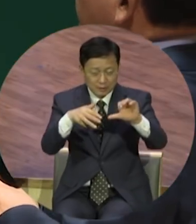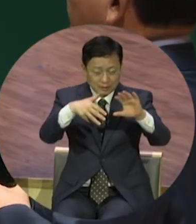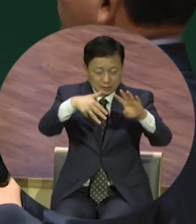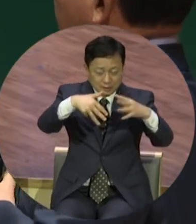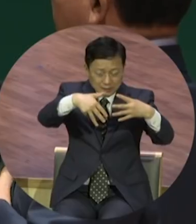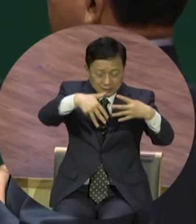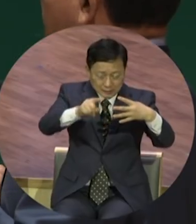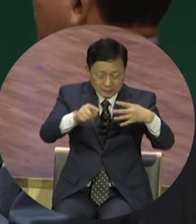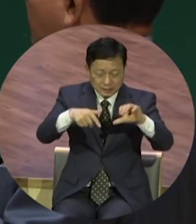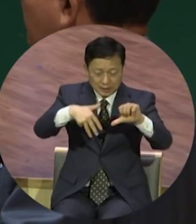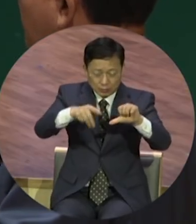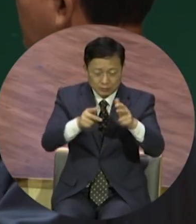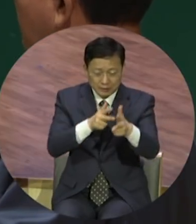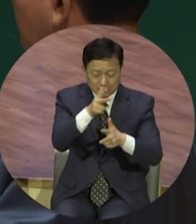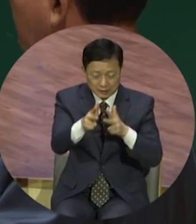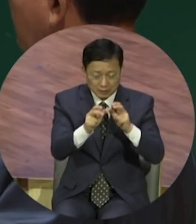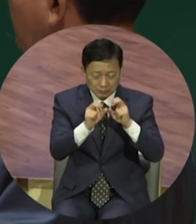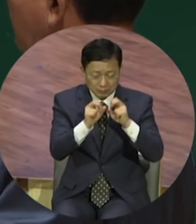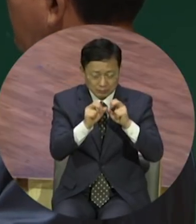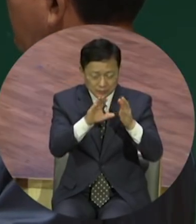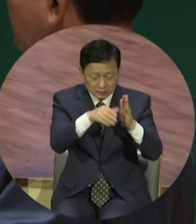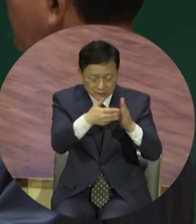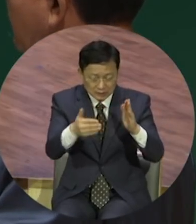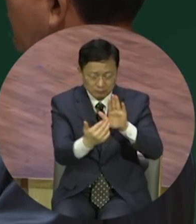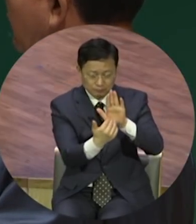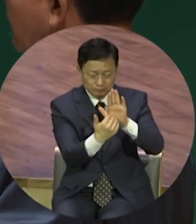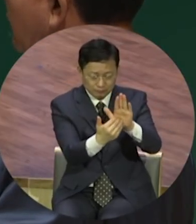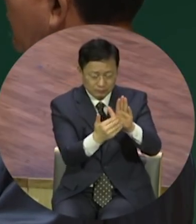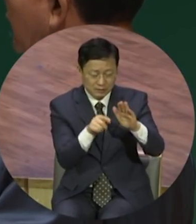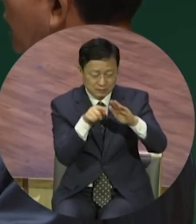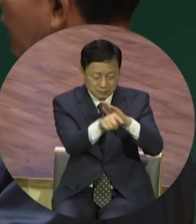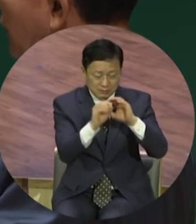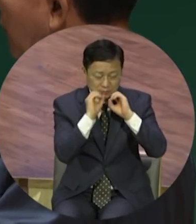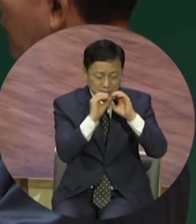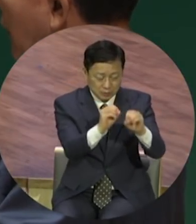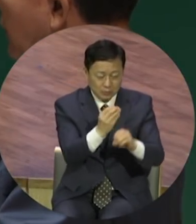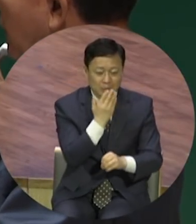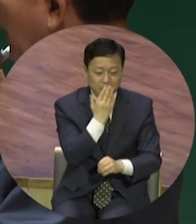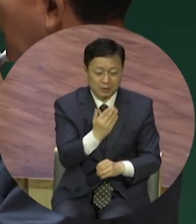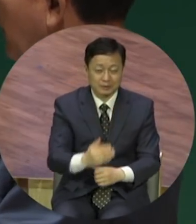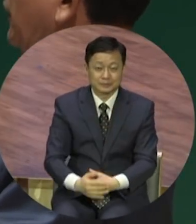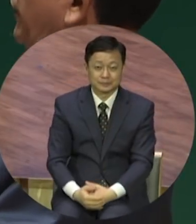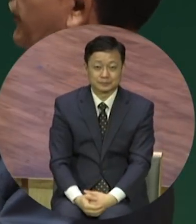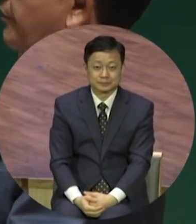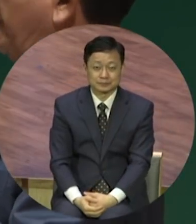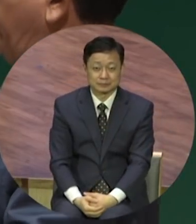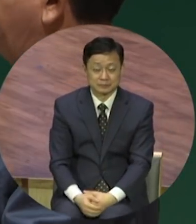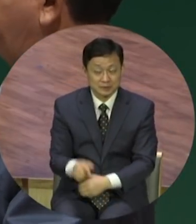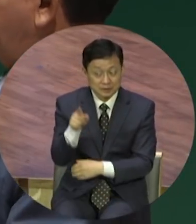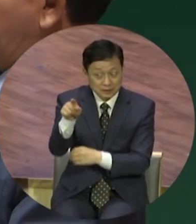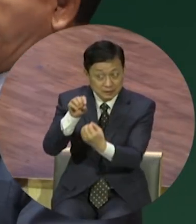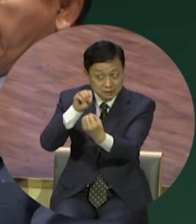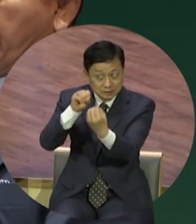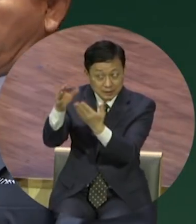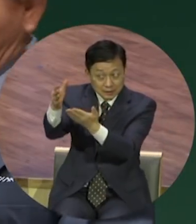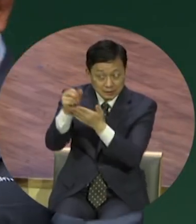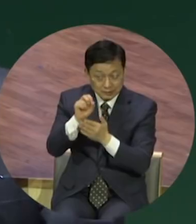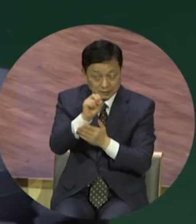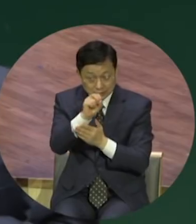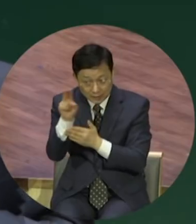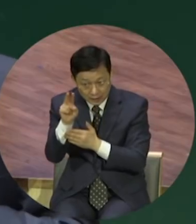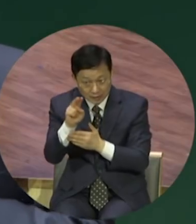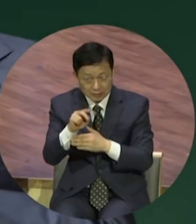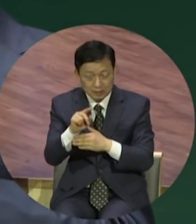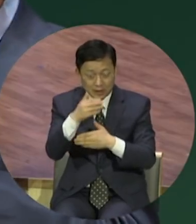you overcome the repercussions and consequences of the fourth IR and fifth IR. 네, 결국 이 답을 가진 자라야 이길 수 있습니다. And only those who have